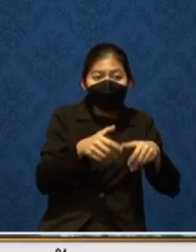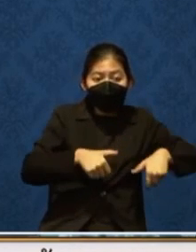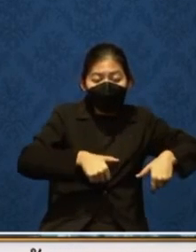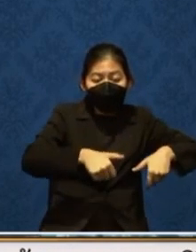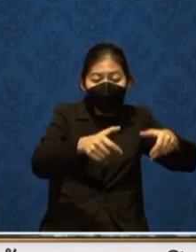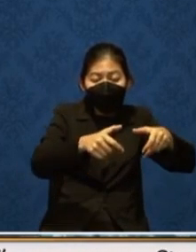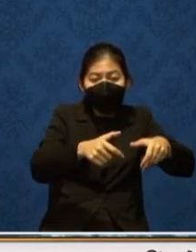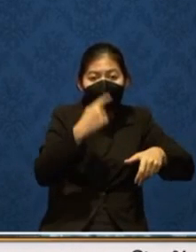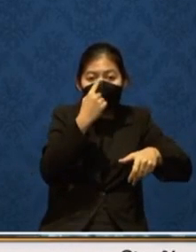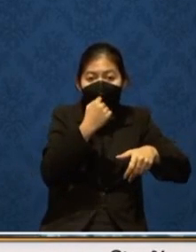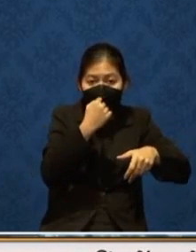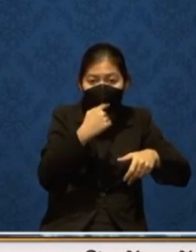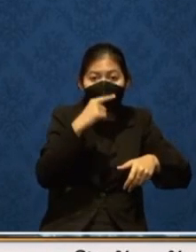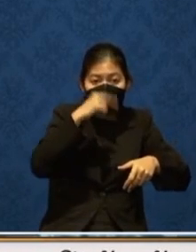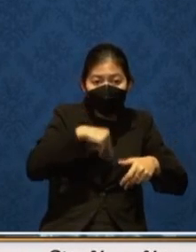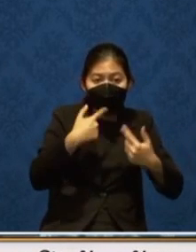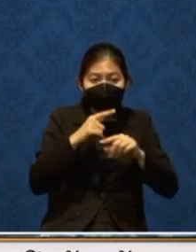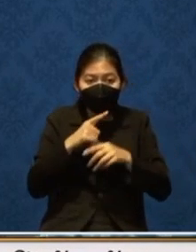บวลขนๆ